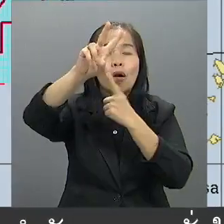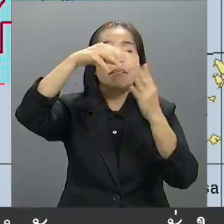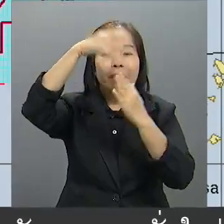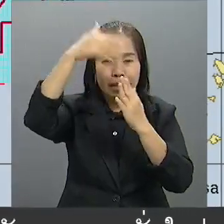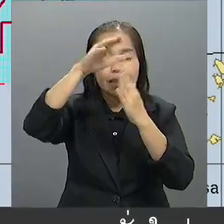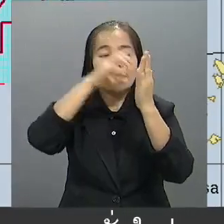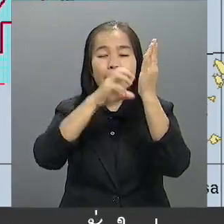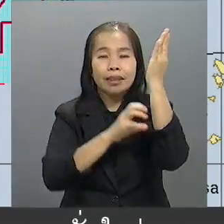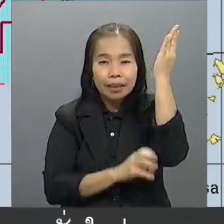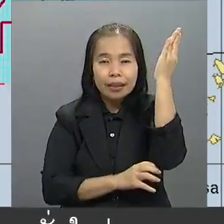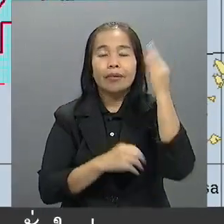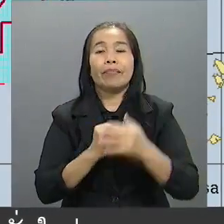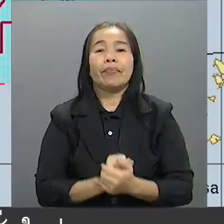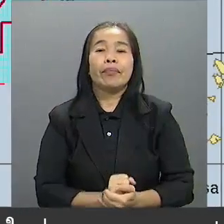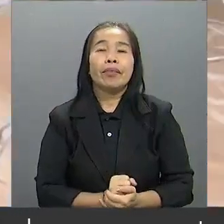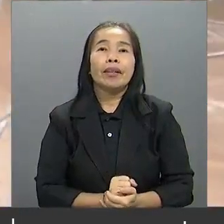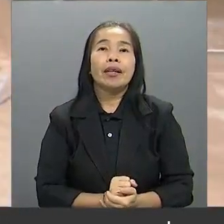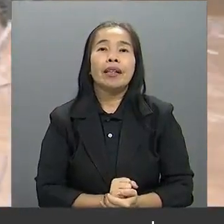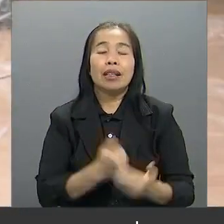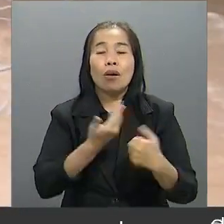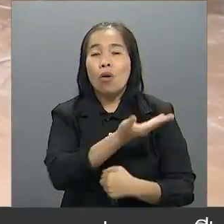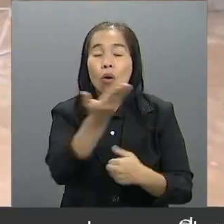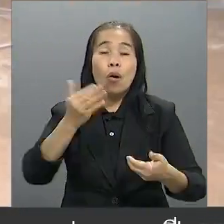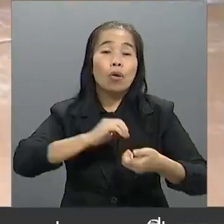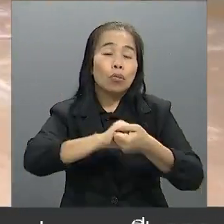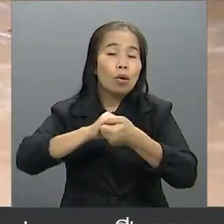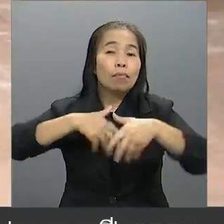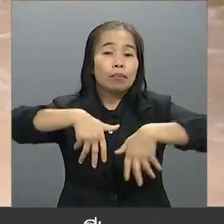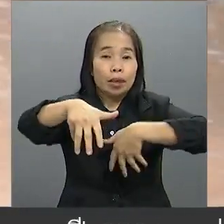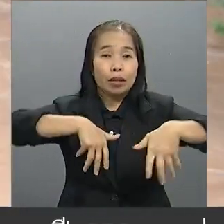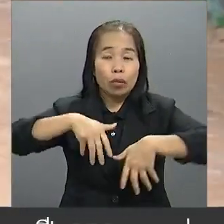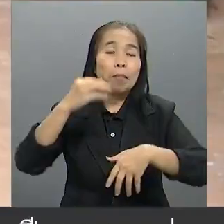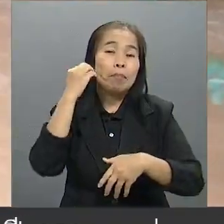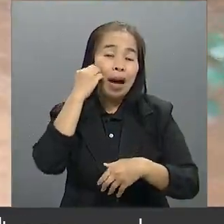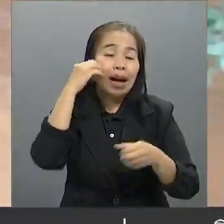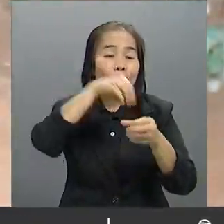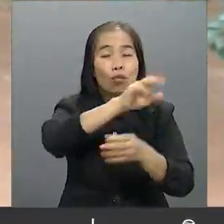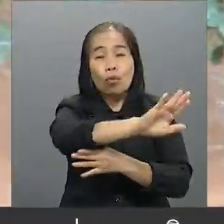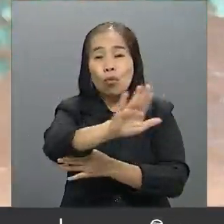ใน αναยะต่อไปขอให้ประชาชนที่อาศัยในพ้นที่เสียงภายบร institution ดักลาว